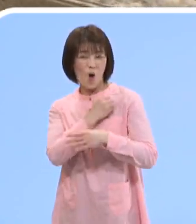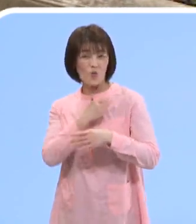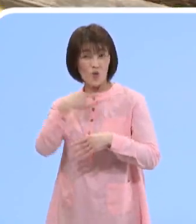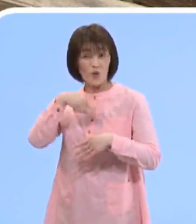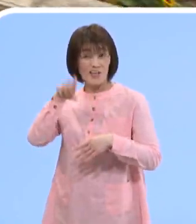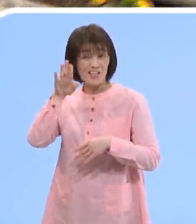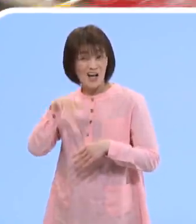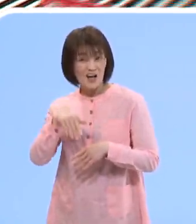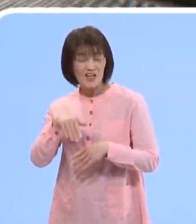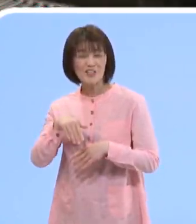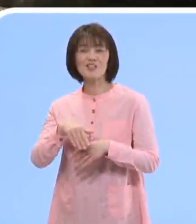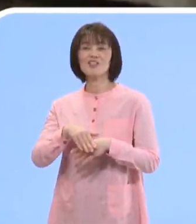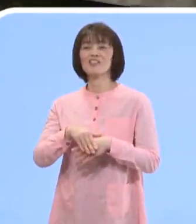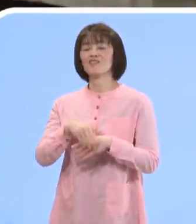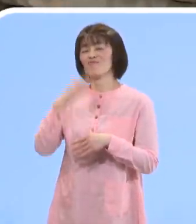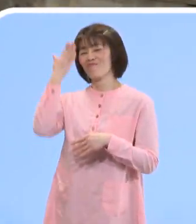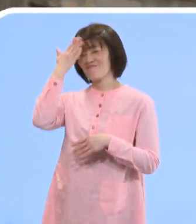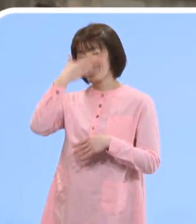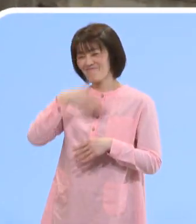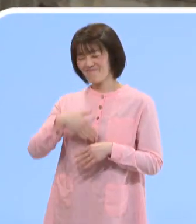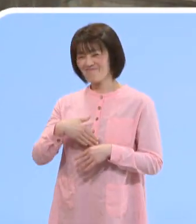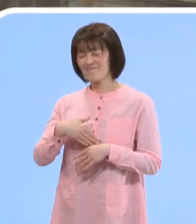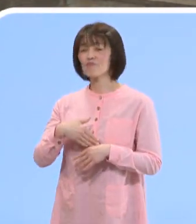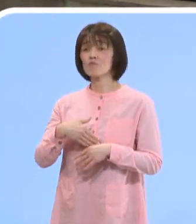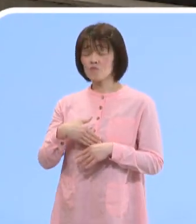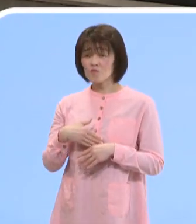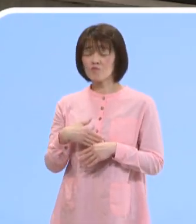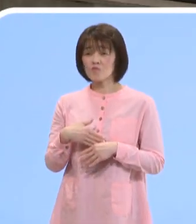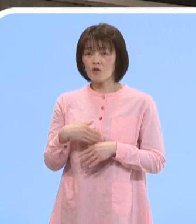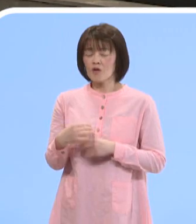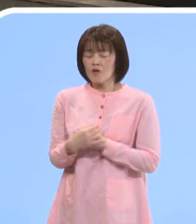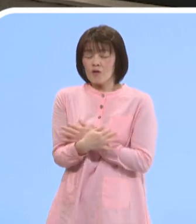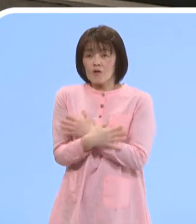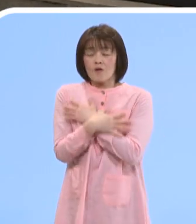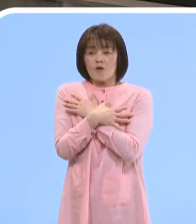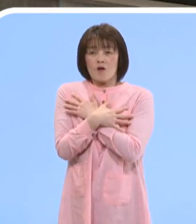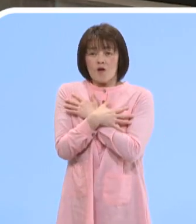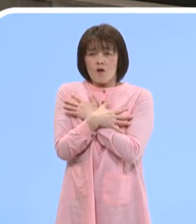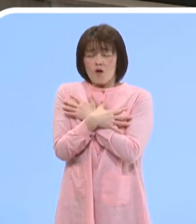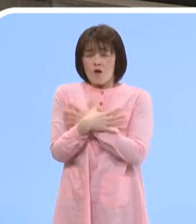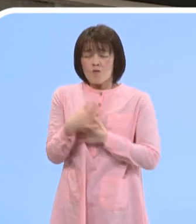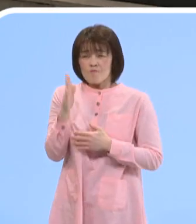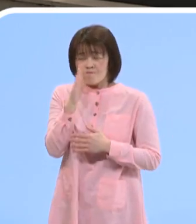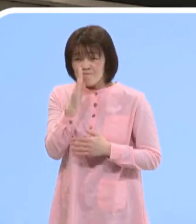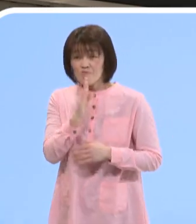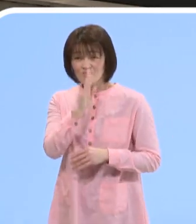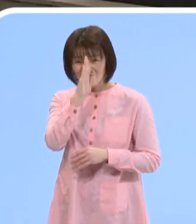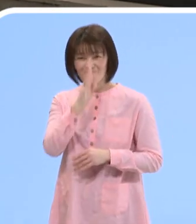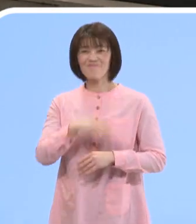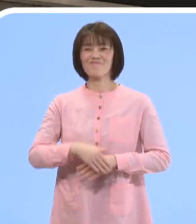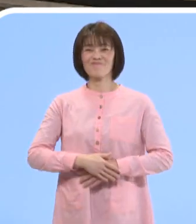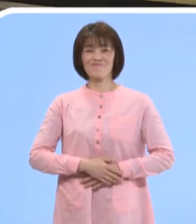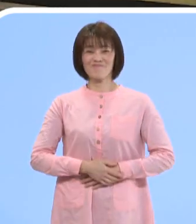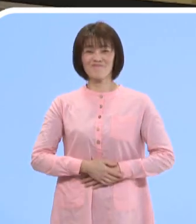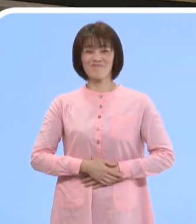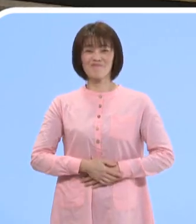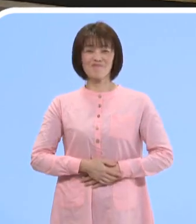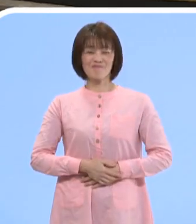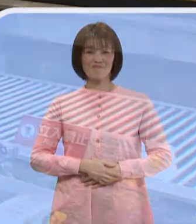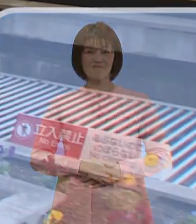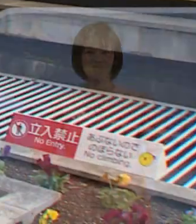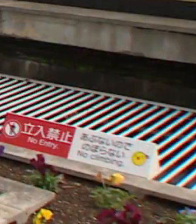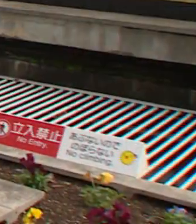風呂に行ってきたの？あ、そうなの。湯冷めしないようにね。